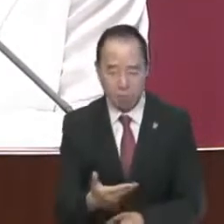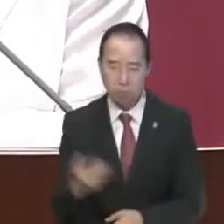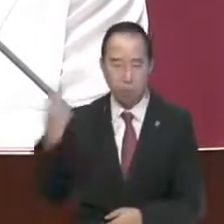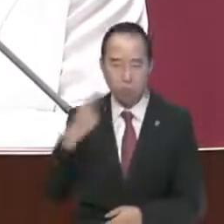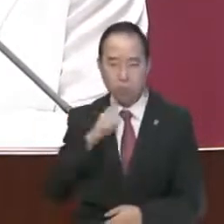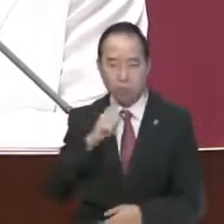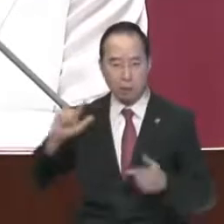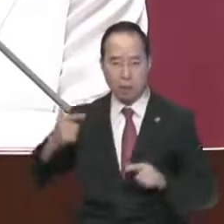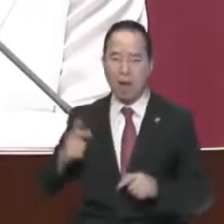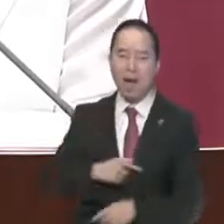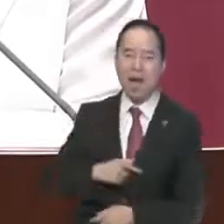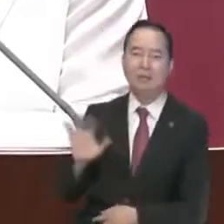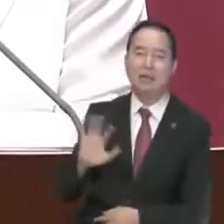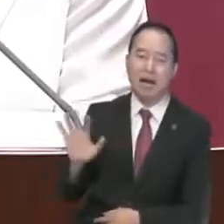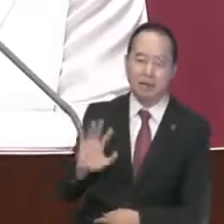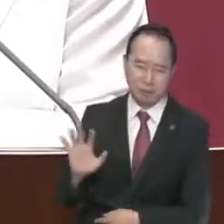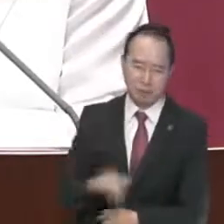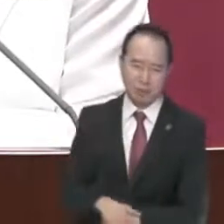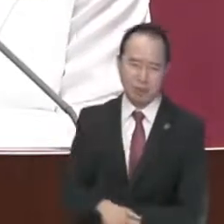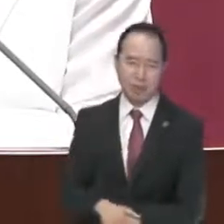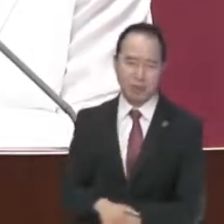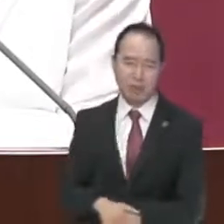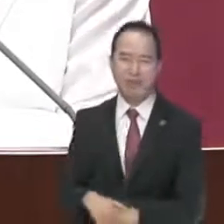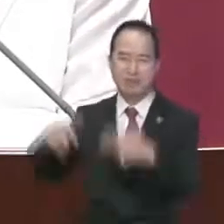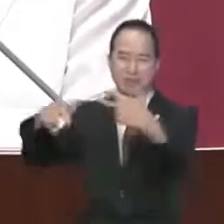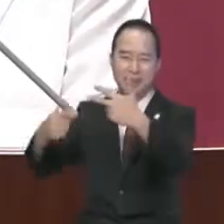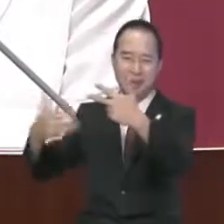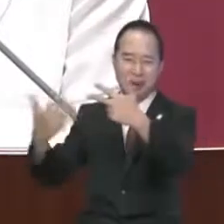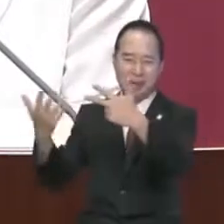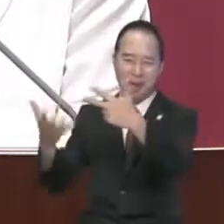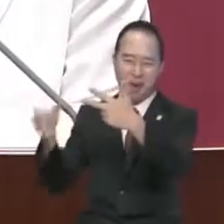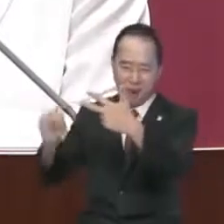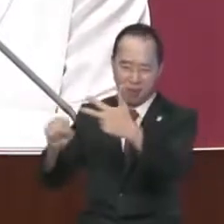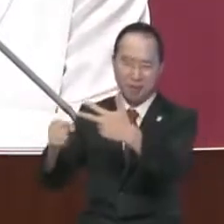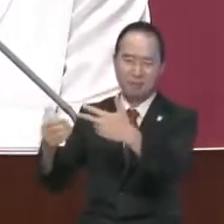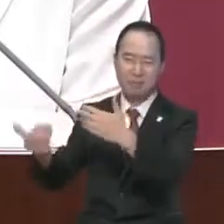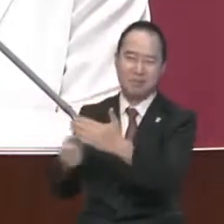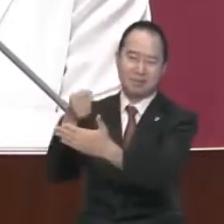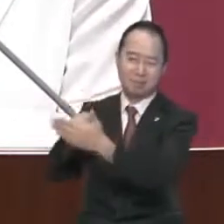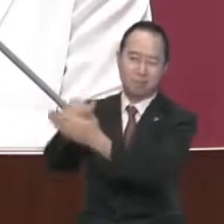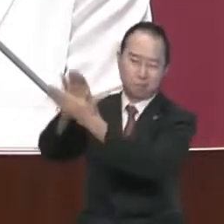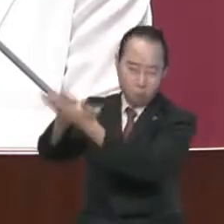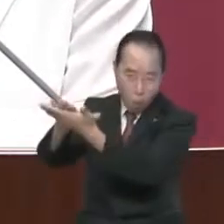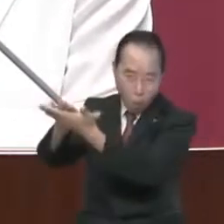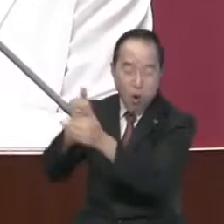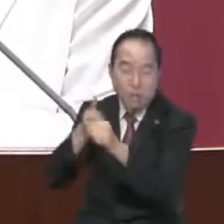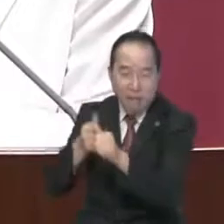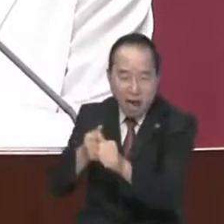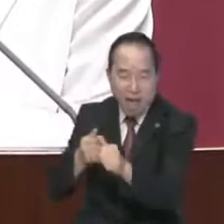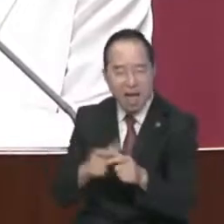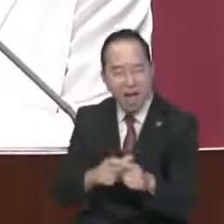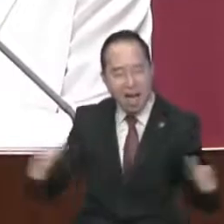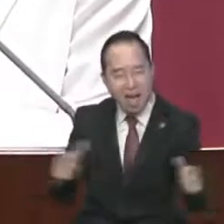것이어서 아니, 그건 아니고요. 굉장히 당황스럽네요. 예, 그건 아니고 7조 8천억 원을 정해놓고 나누기로 했다는 건